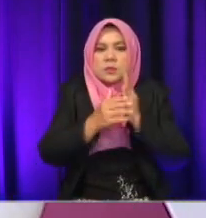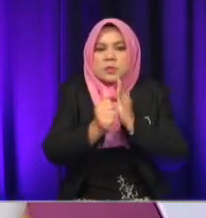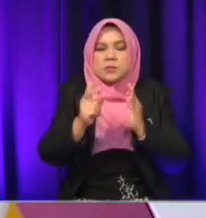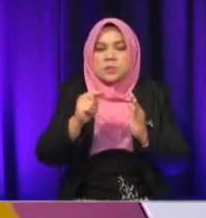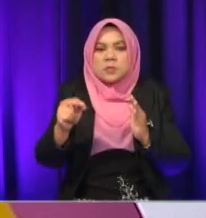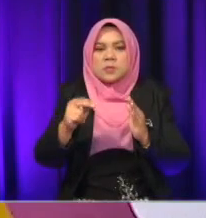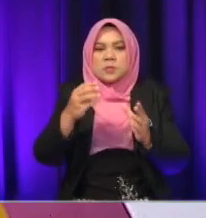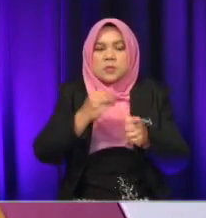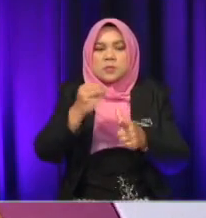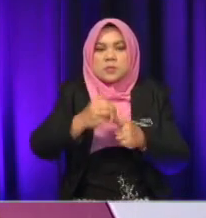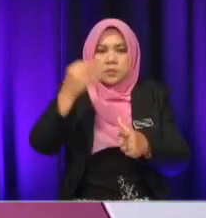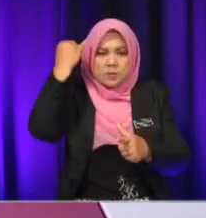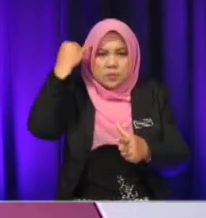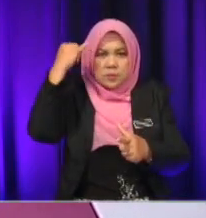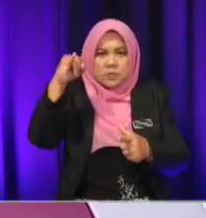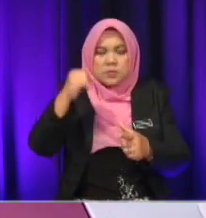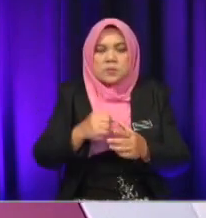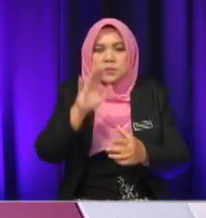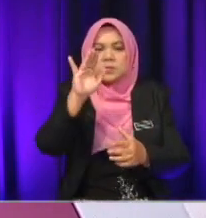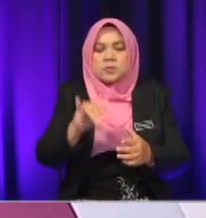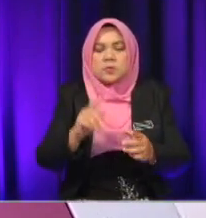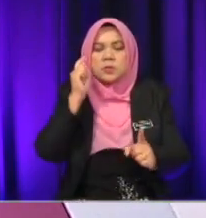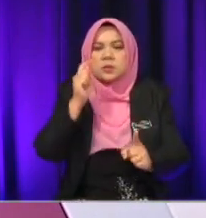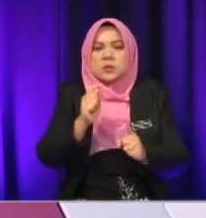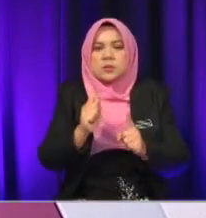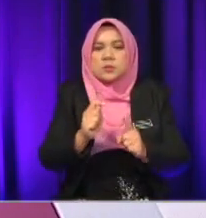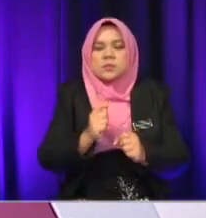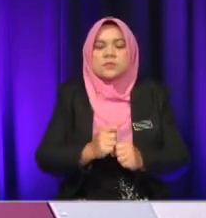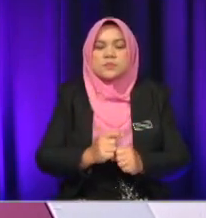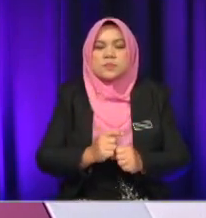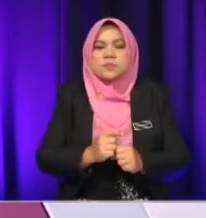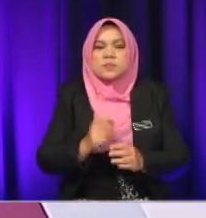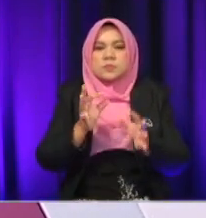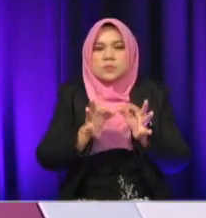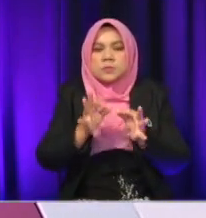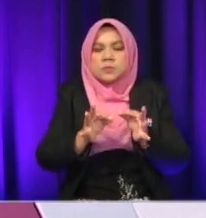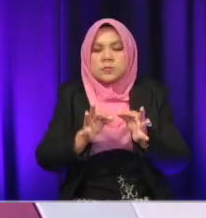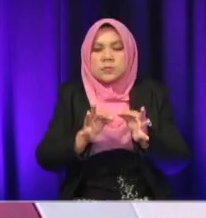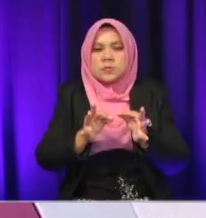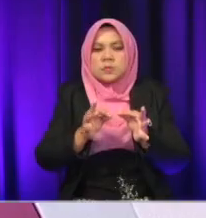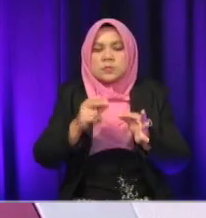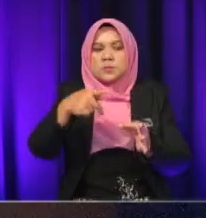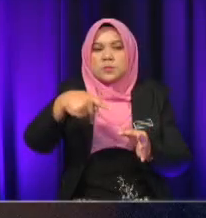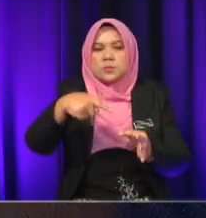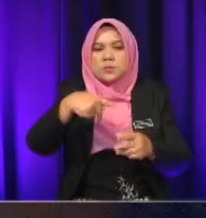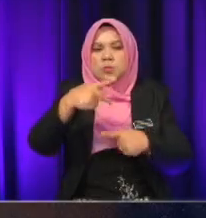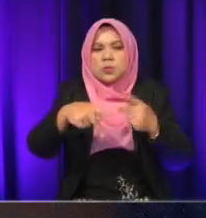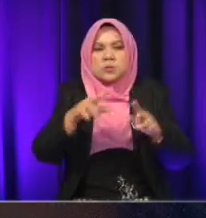atau idea penaja yang tertentu. Jadi kalau promosinya tidak hebat, tidak